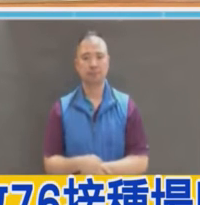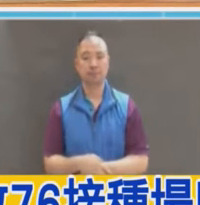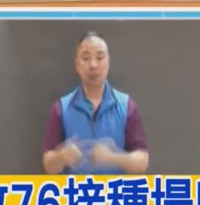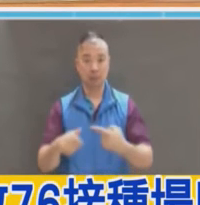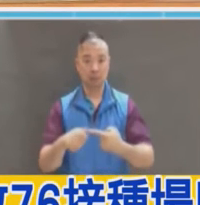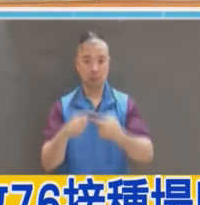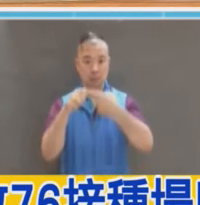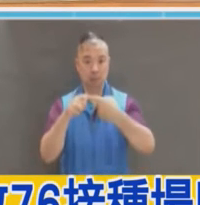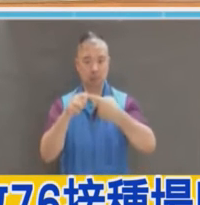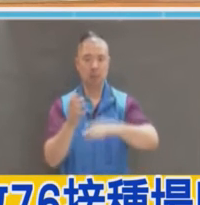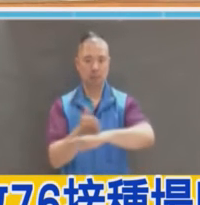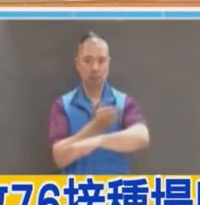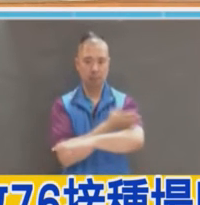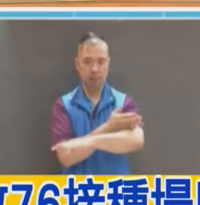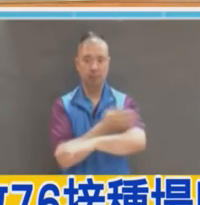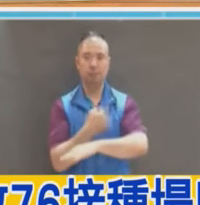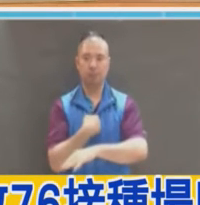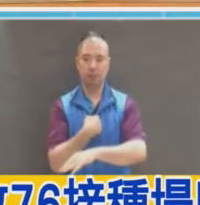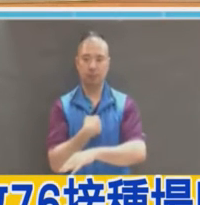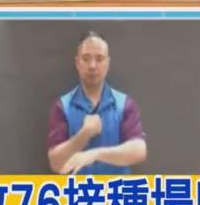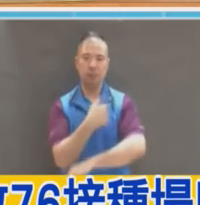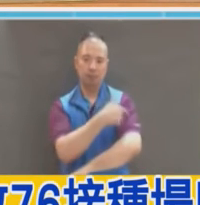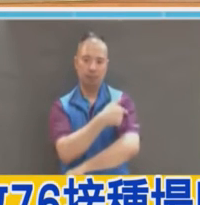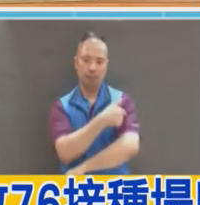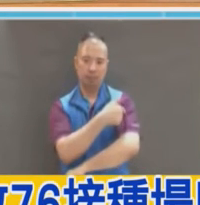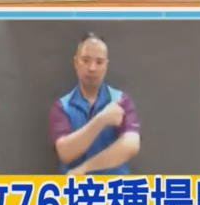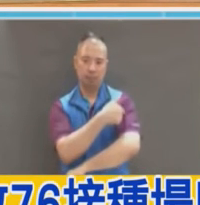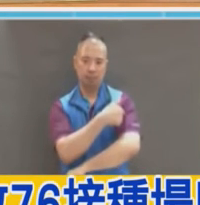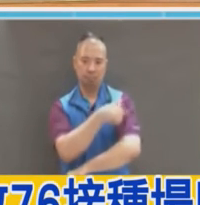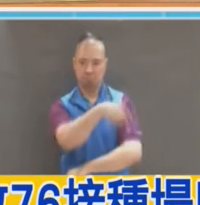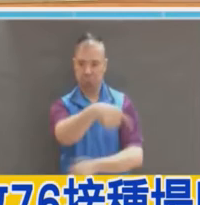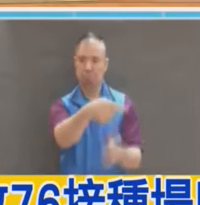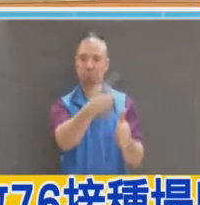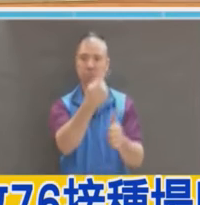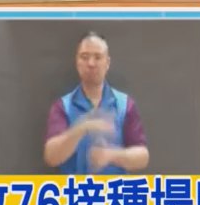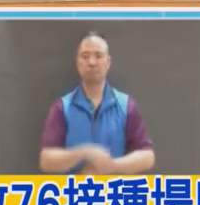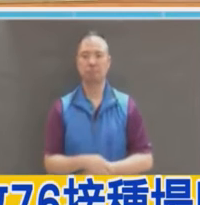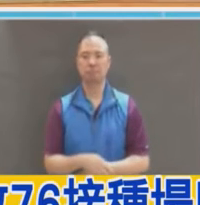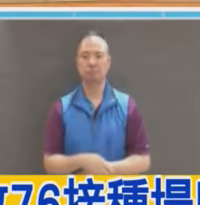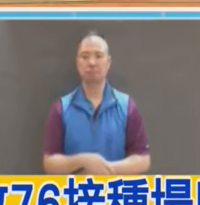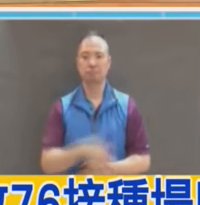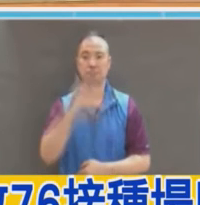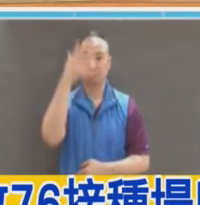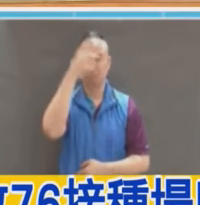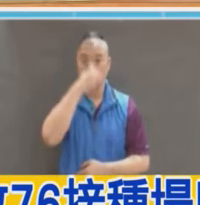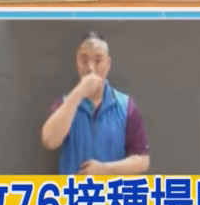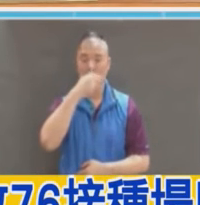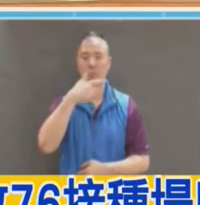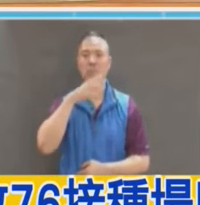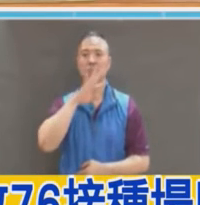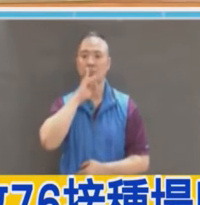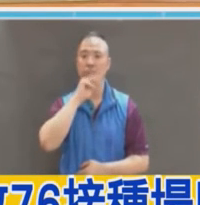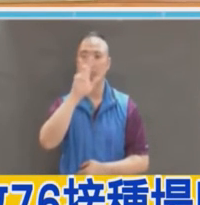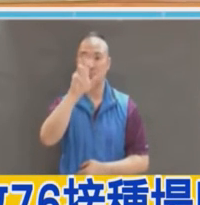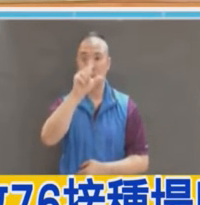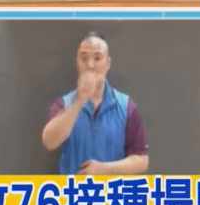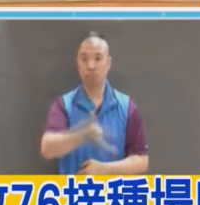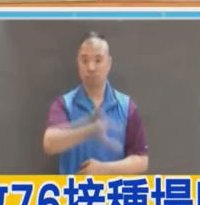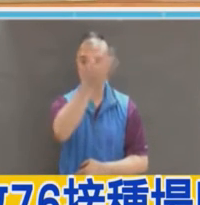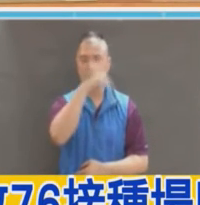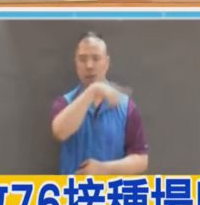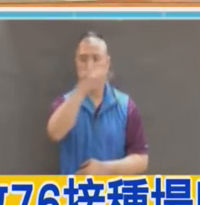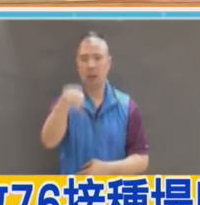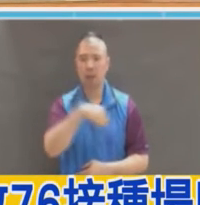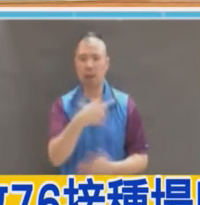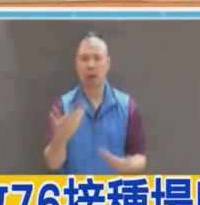所以我们打的是第一阶段，所以包括 只留5000剂给第一类跟第三